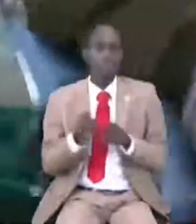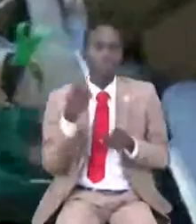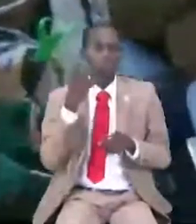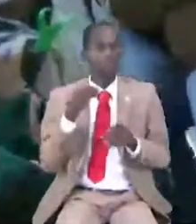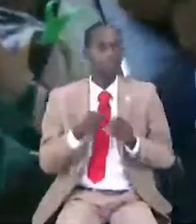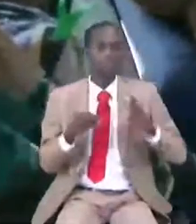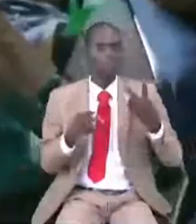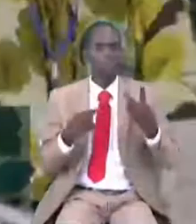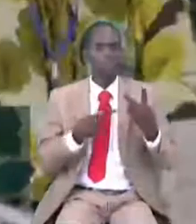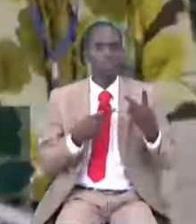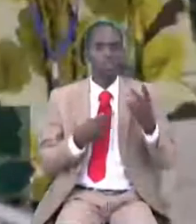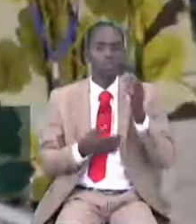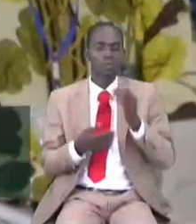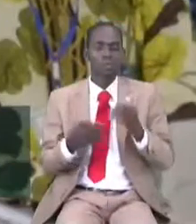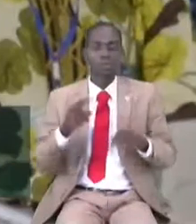2 Pierre 1, verset 3.